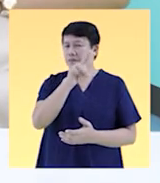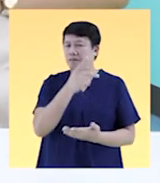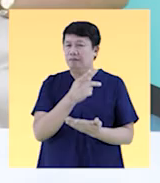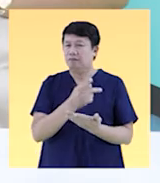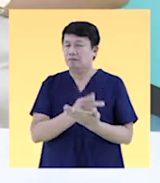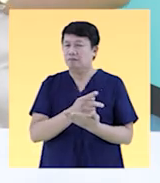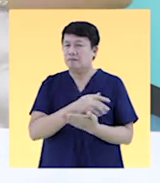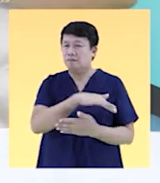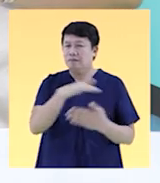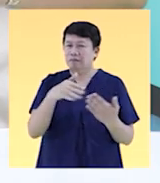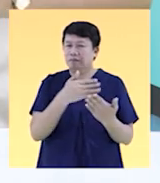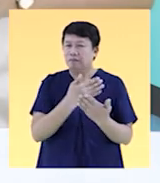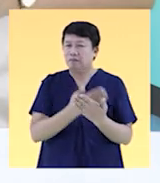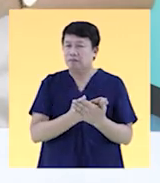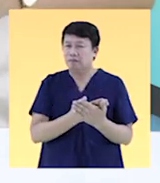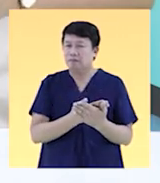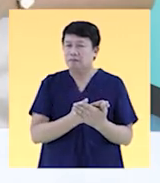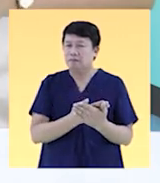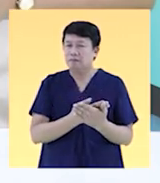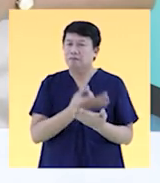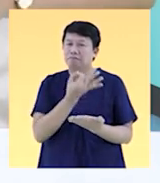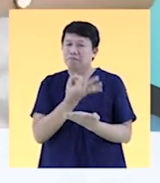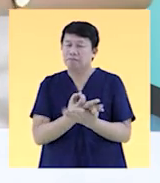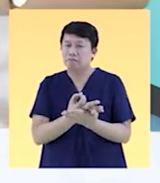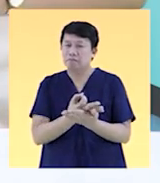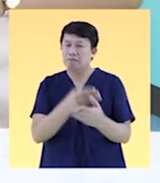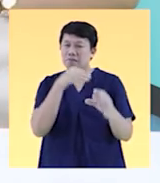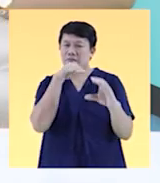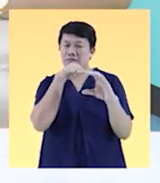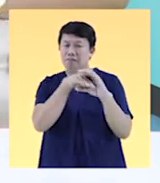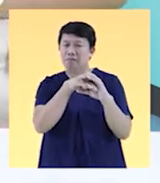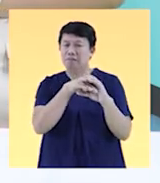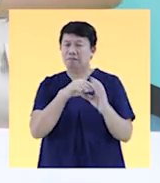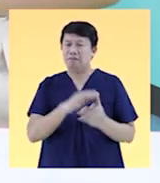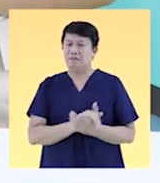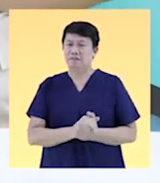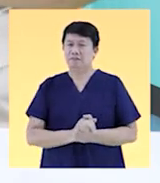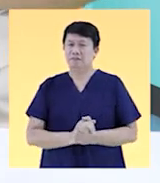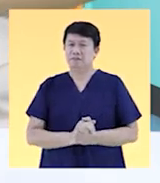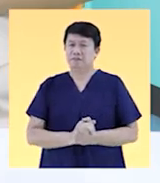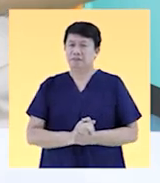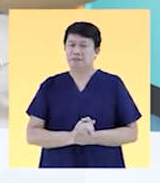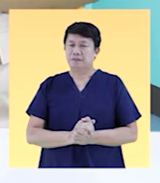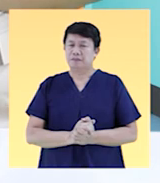7,168 pesos. Nakabuo ang halaga ng kanyang pera sa bangko.